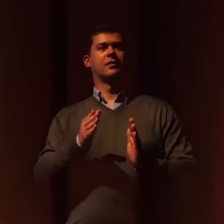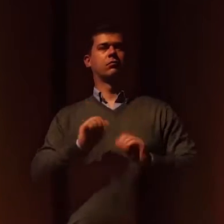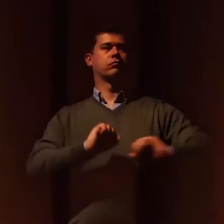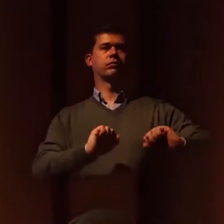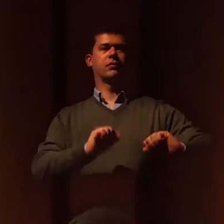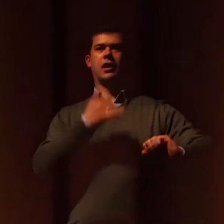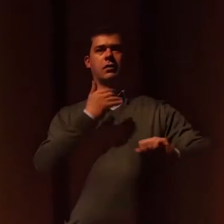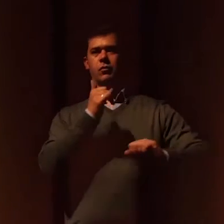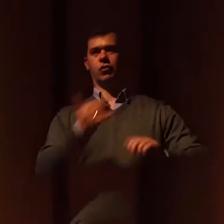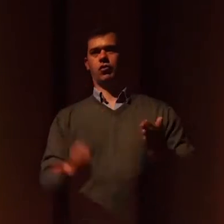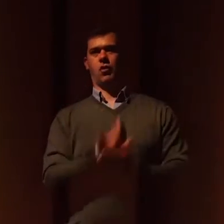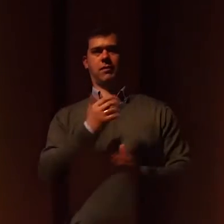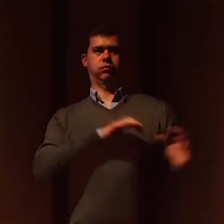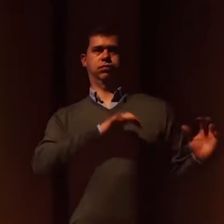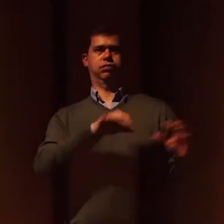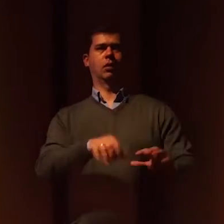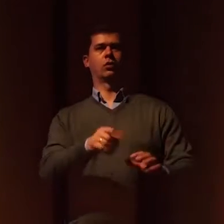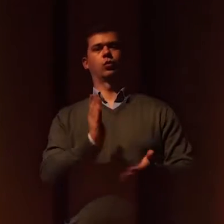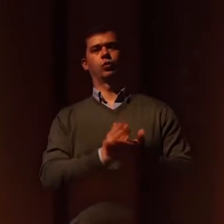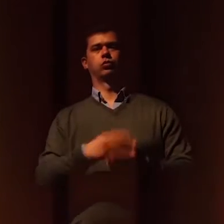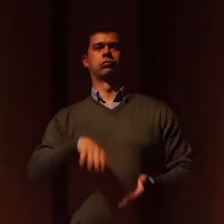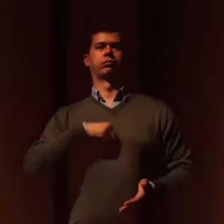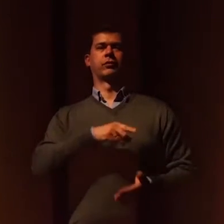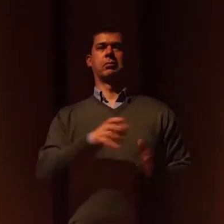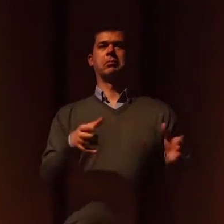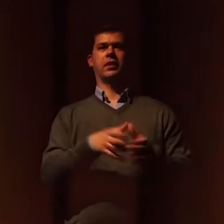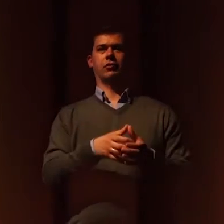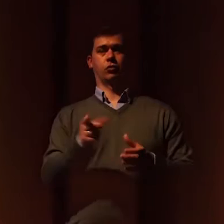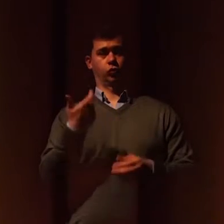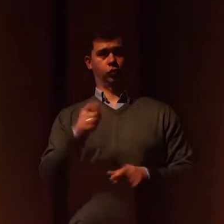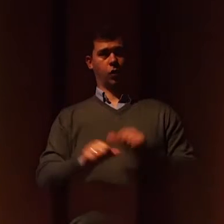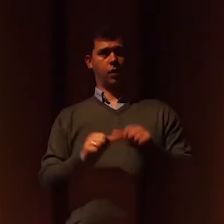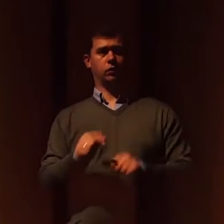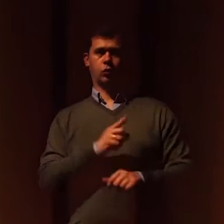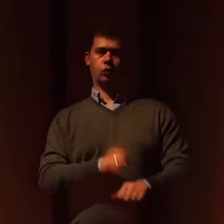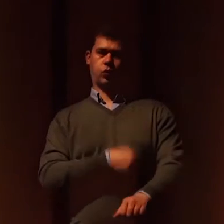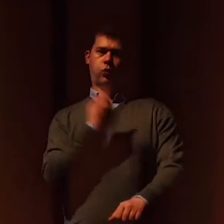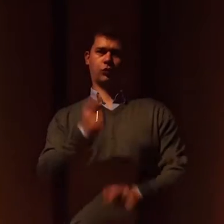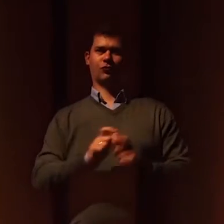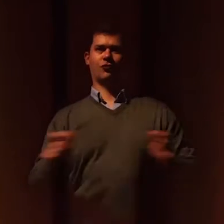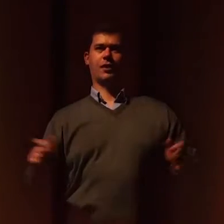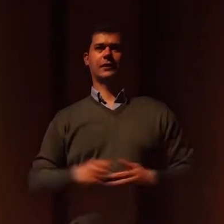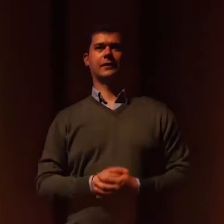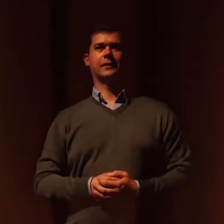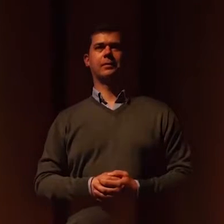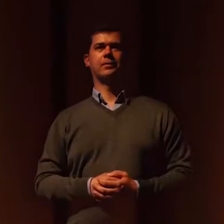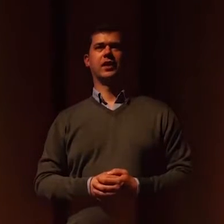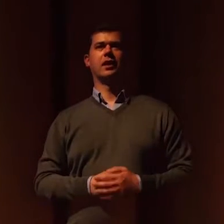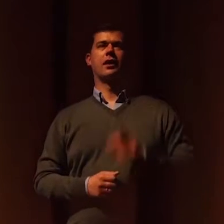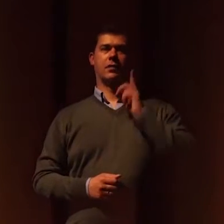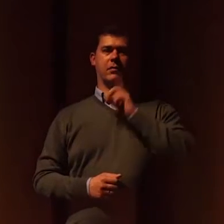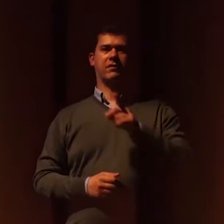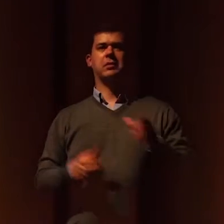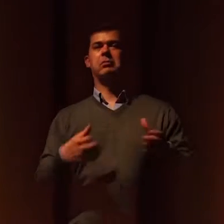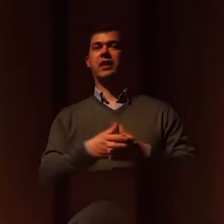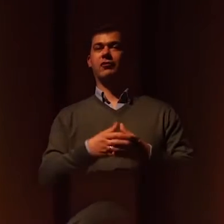wwwa do Polski 100 lat to jest rzeczywiście bardzo długi czas wszystkie mniejszości